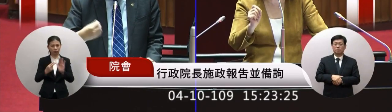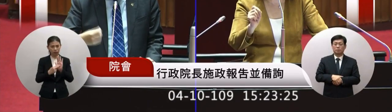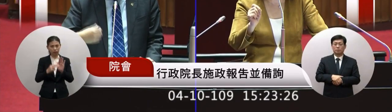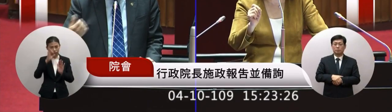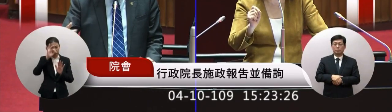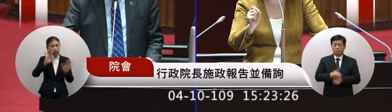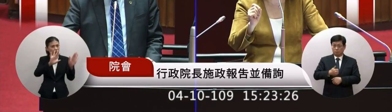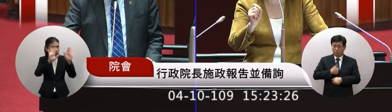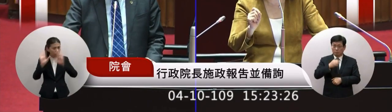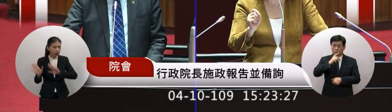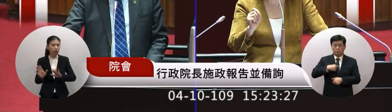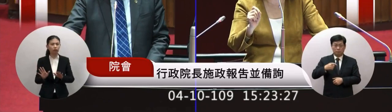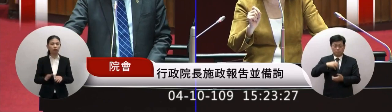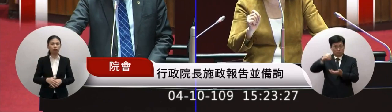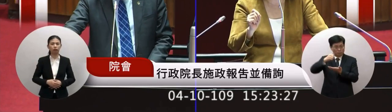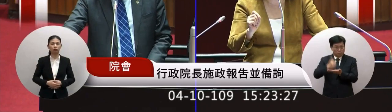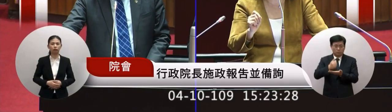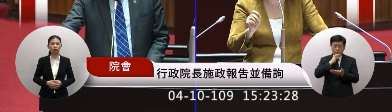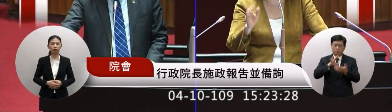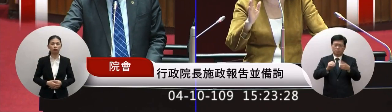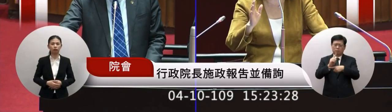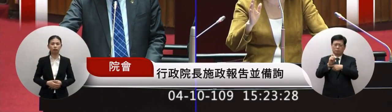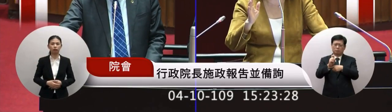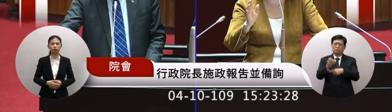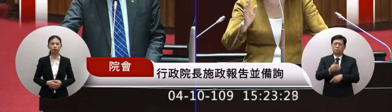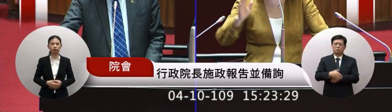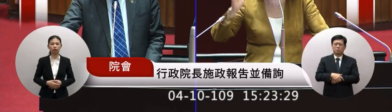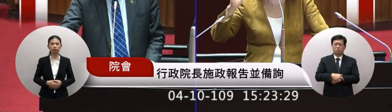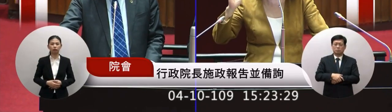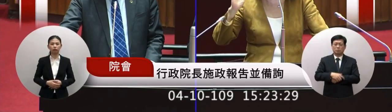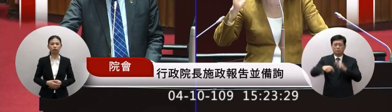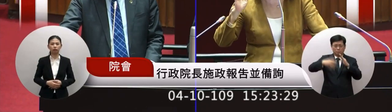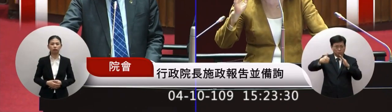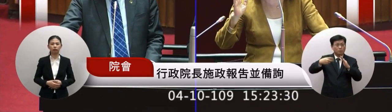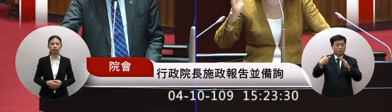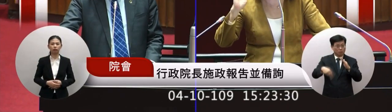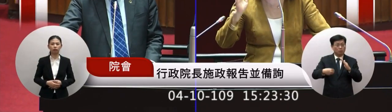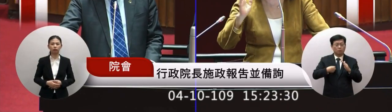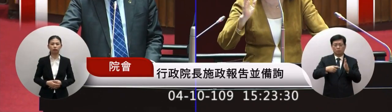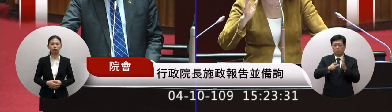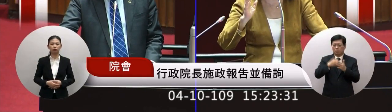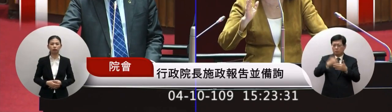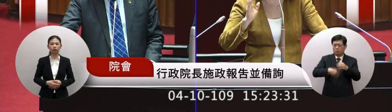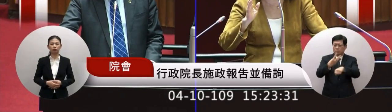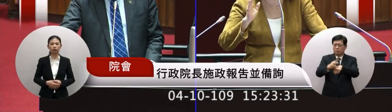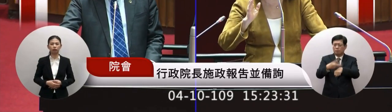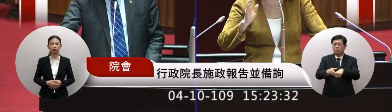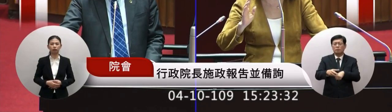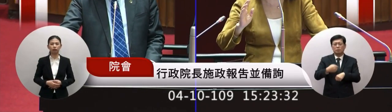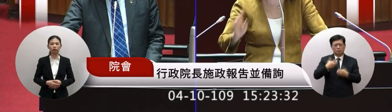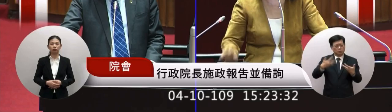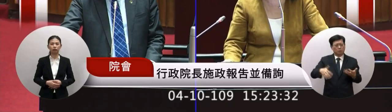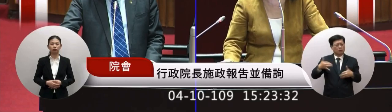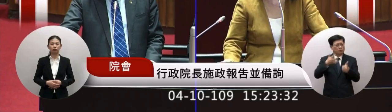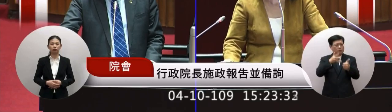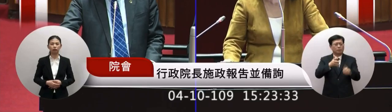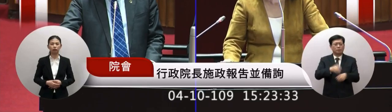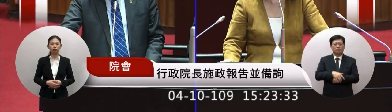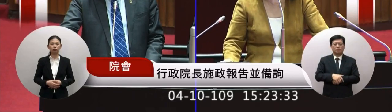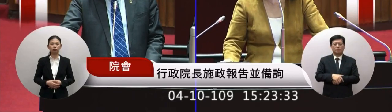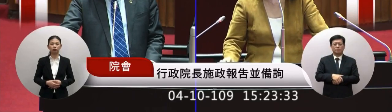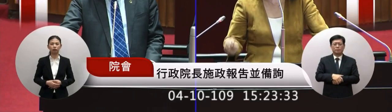他的 实际上面他拿到的只有几 percent。 院长，请容我在，因为我时间只剩下3分钟了，我很多都没有问